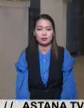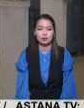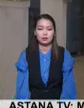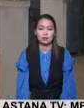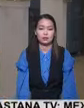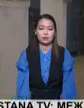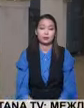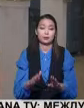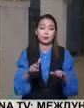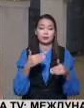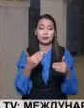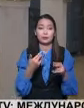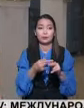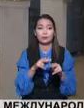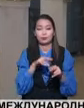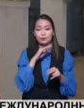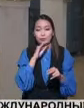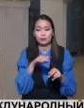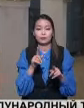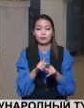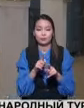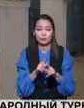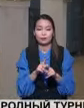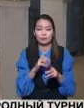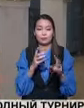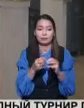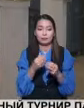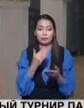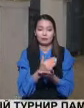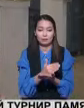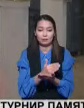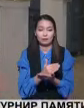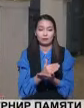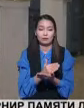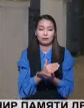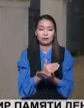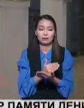Потом у нас на промыслах достаточно много, на нефтяных. Там есть свои цифры